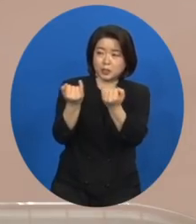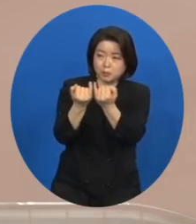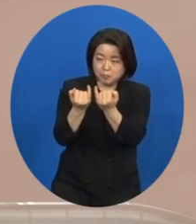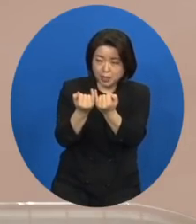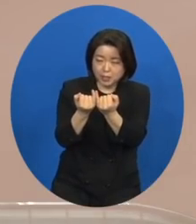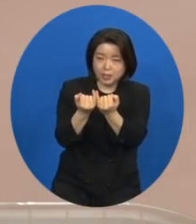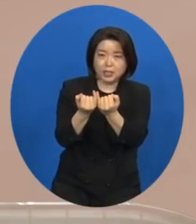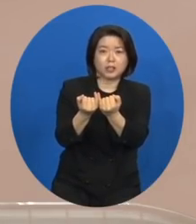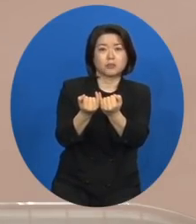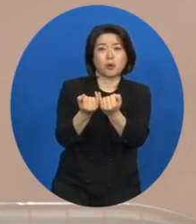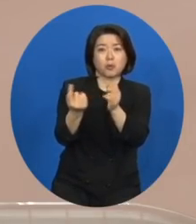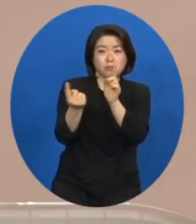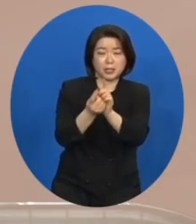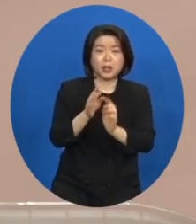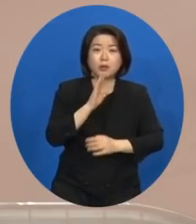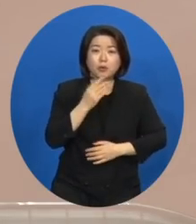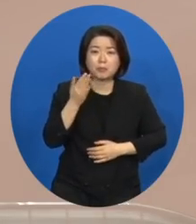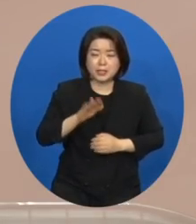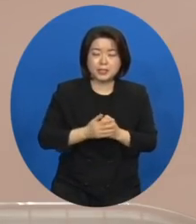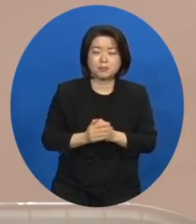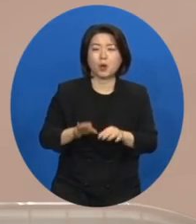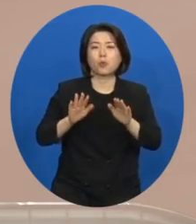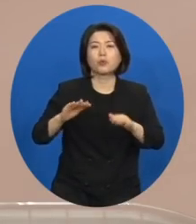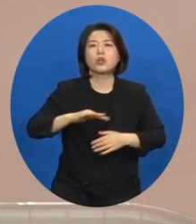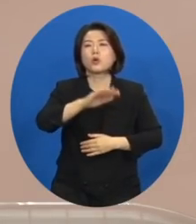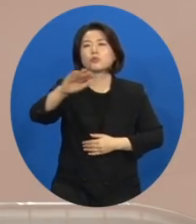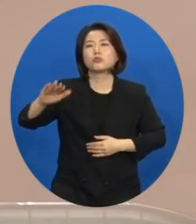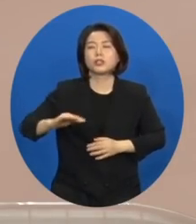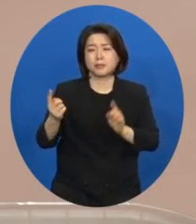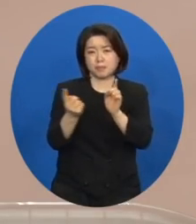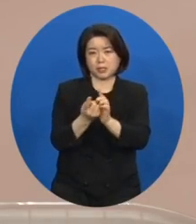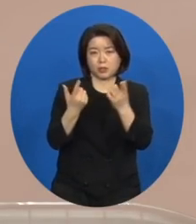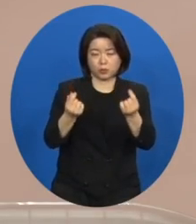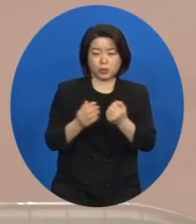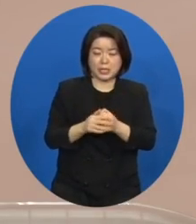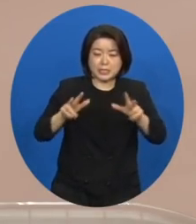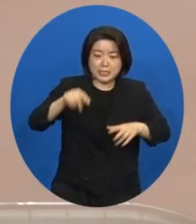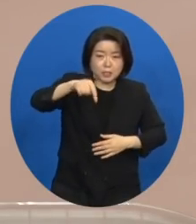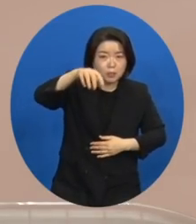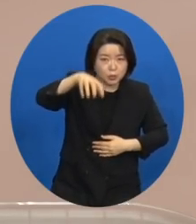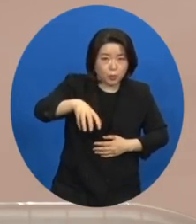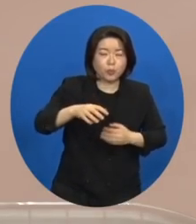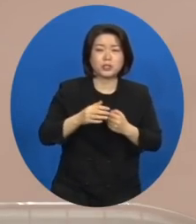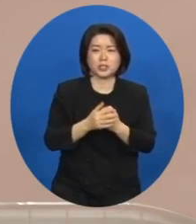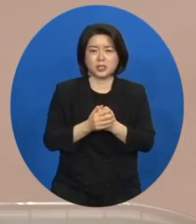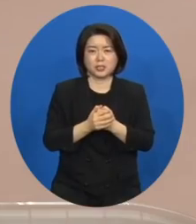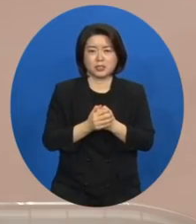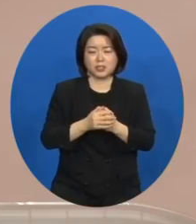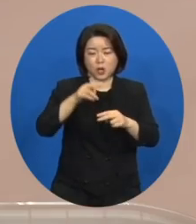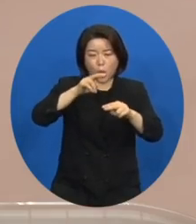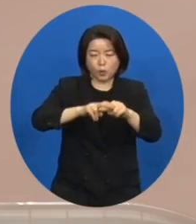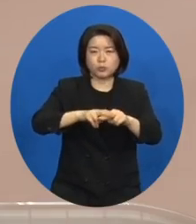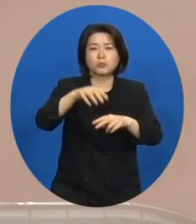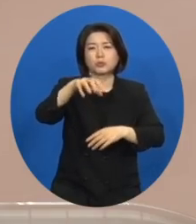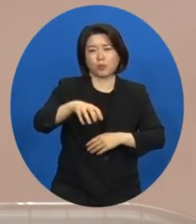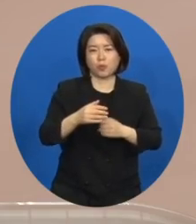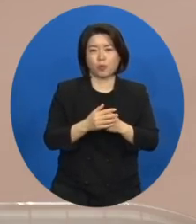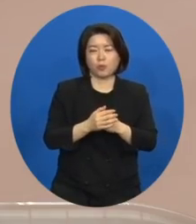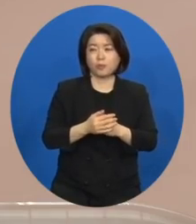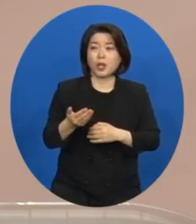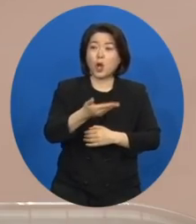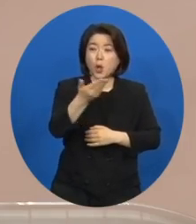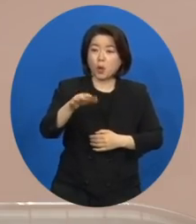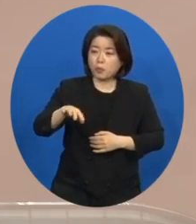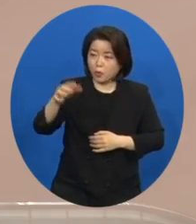만나러 오신 겁니다 오늘 이 자리가 우물가 인 줄로 믿습니다 여러분들을 이 자리에 오셨지만 오시게 첨부터 주님은